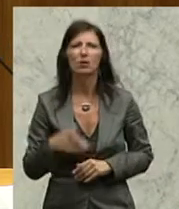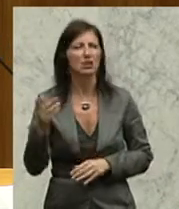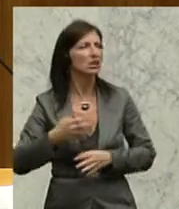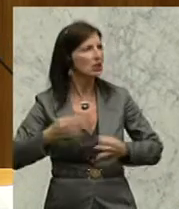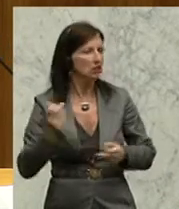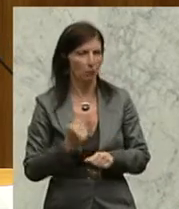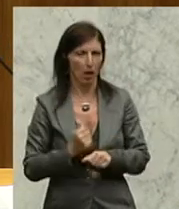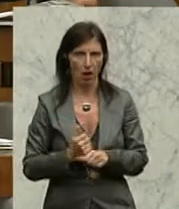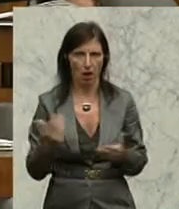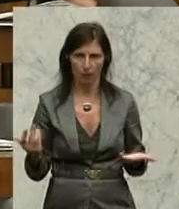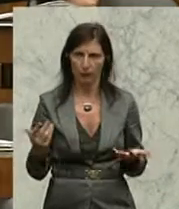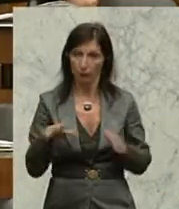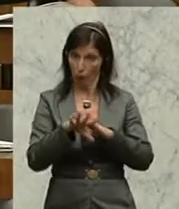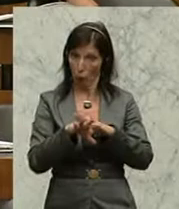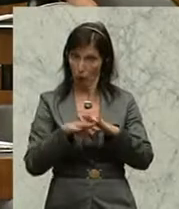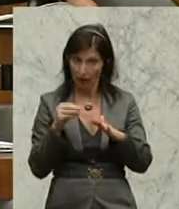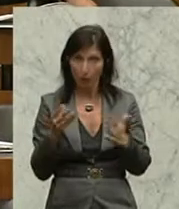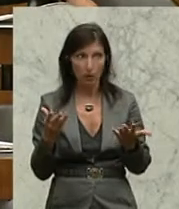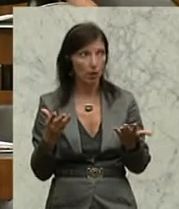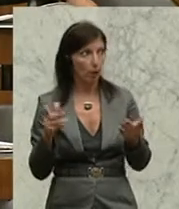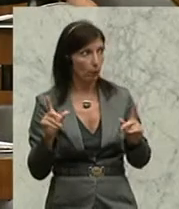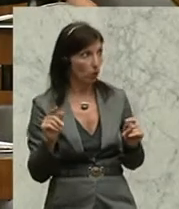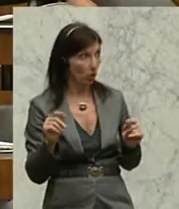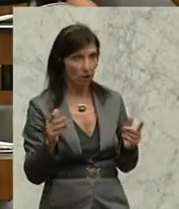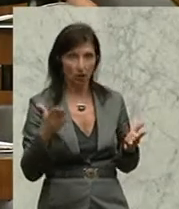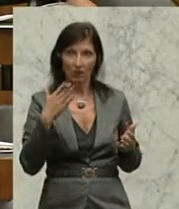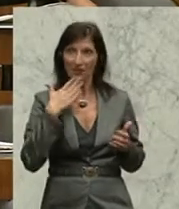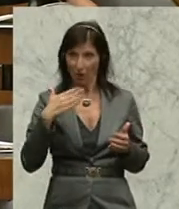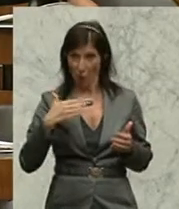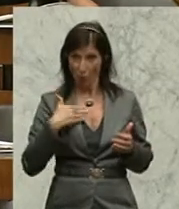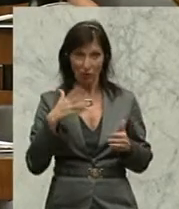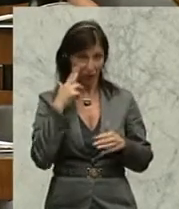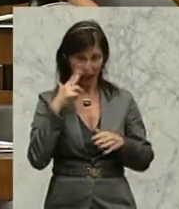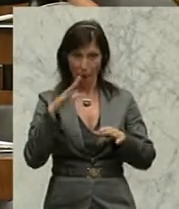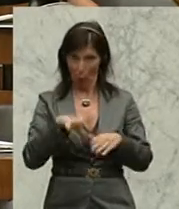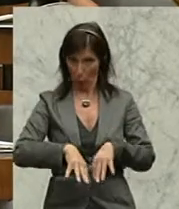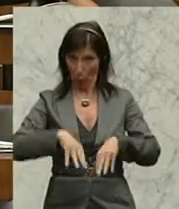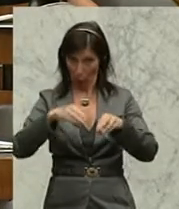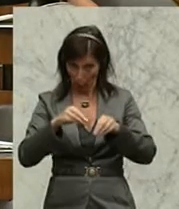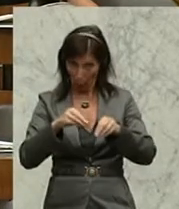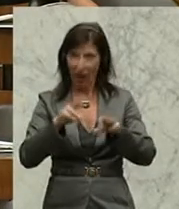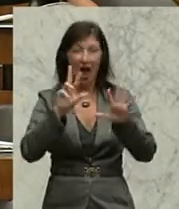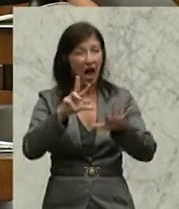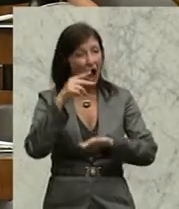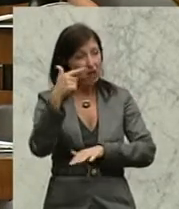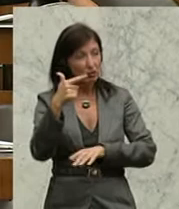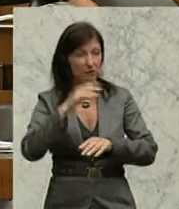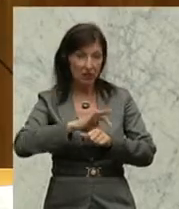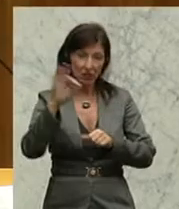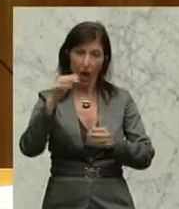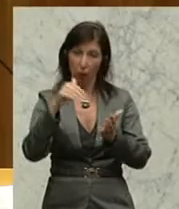als unternehmer brauchen sie immer mehr als auch sperren sie können 28 tage spießrutenlauf zwischen behörden und